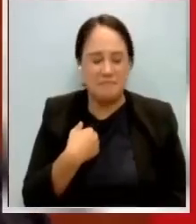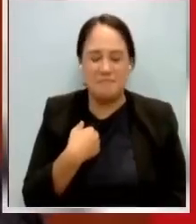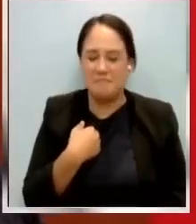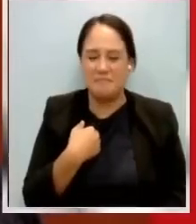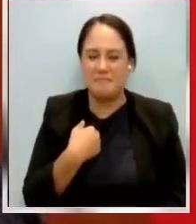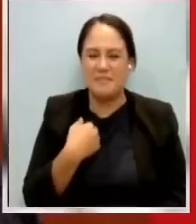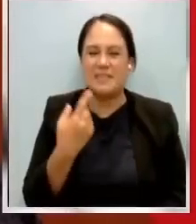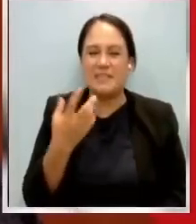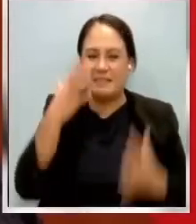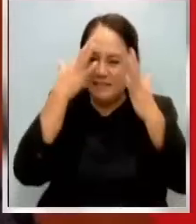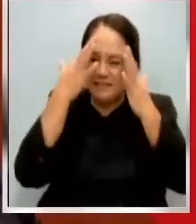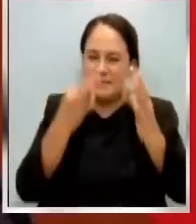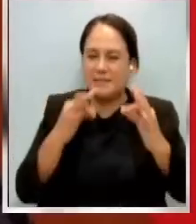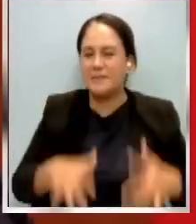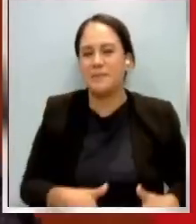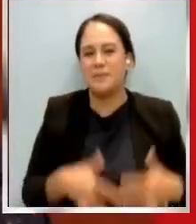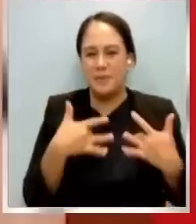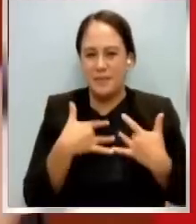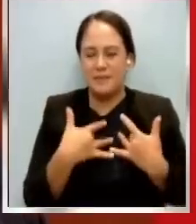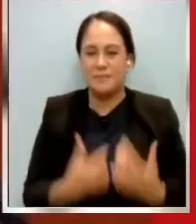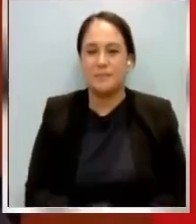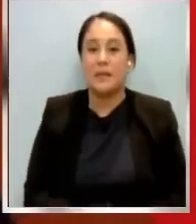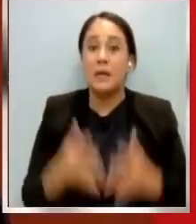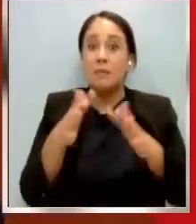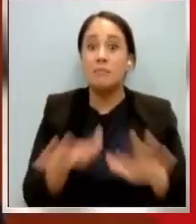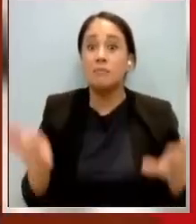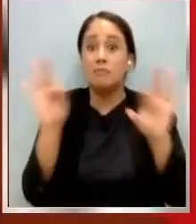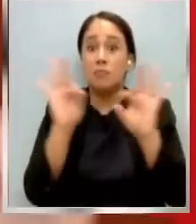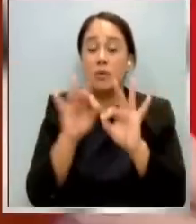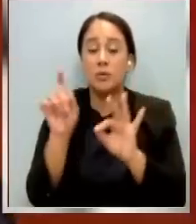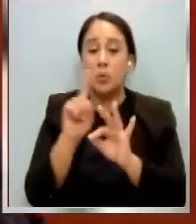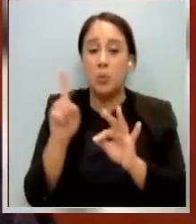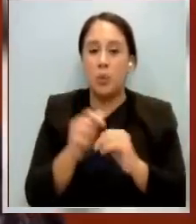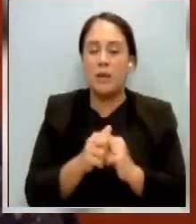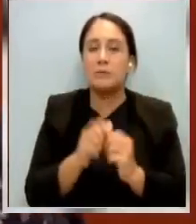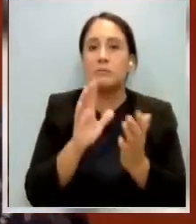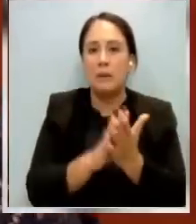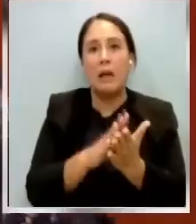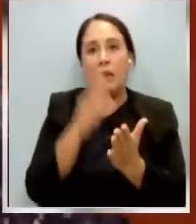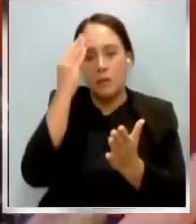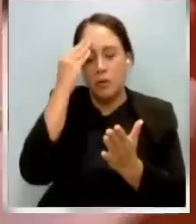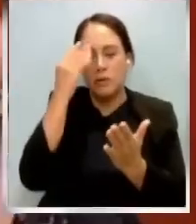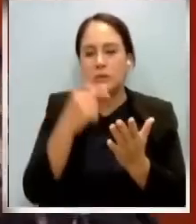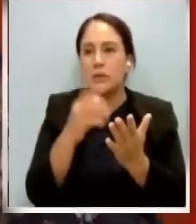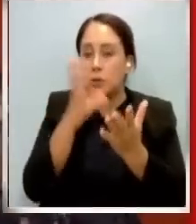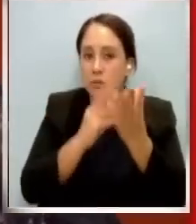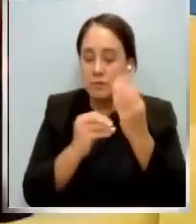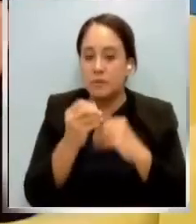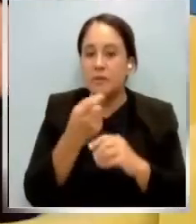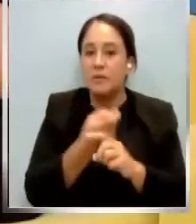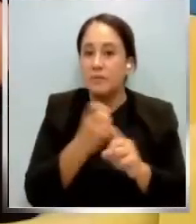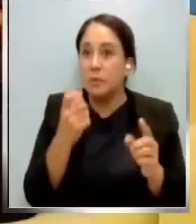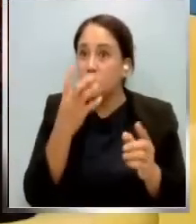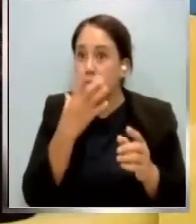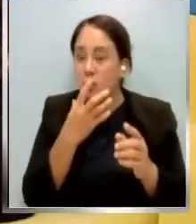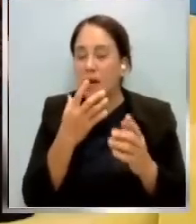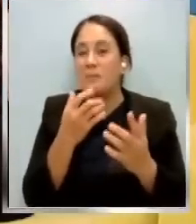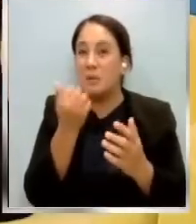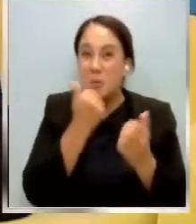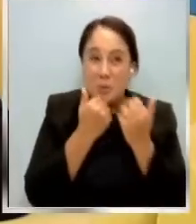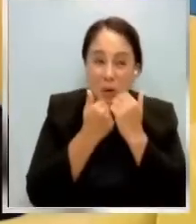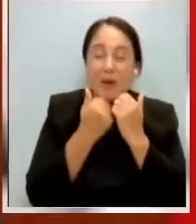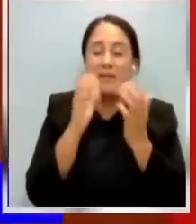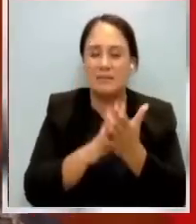sa buhay. Ang importante, ang mga aral at wisdom na natutunan niya sa mga pagkakamali. Sa ngayon at